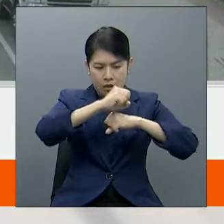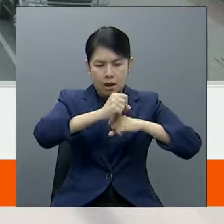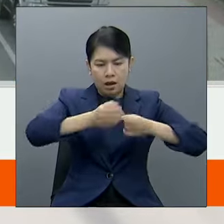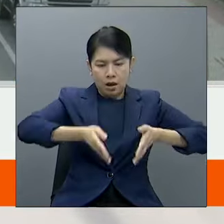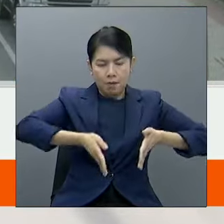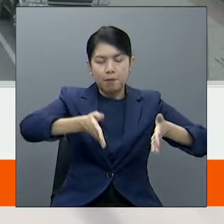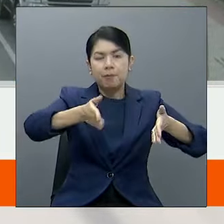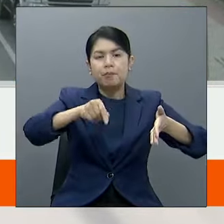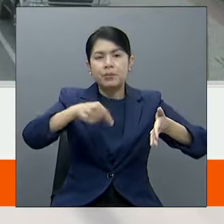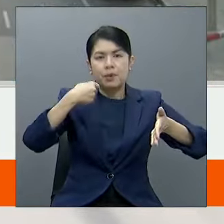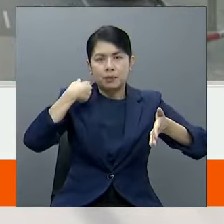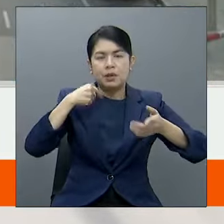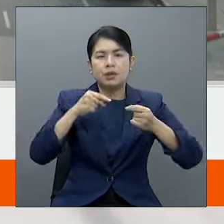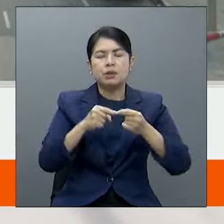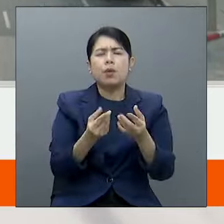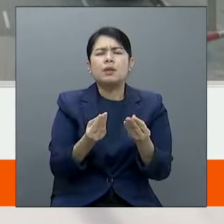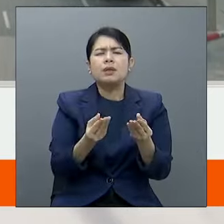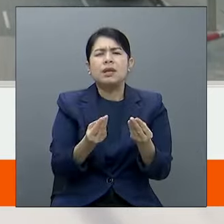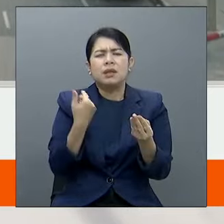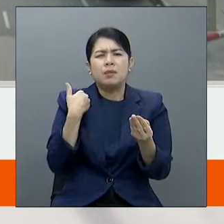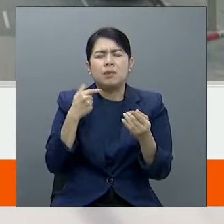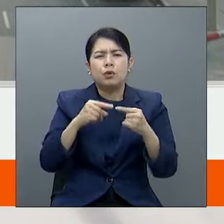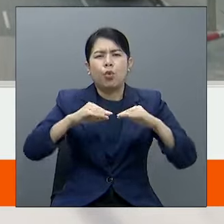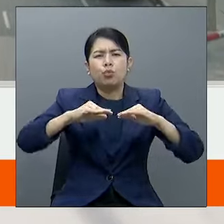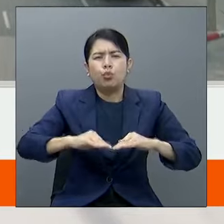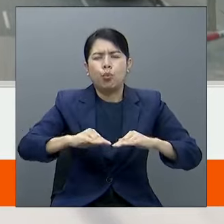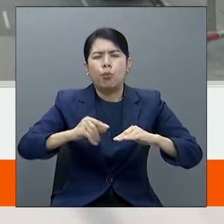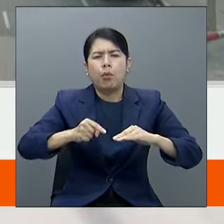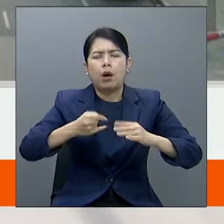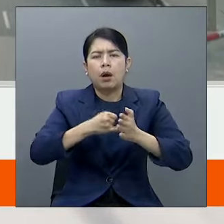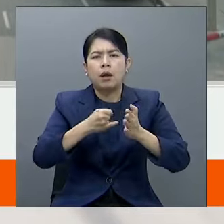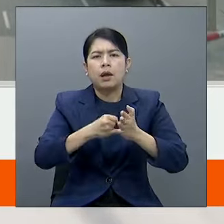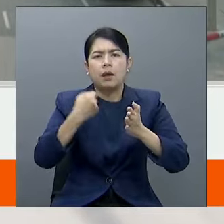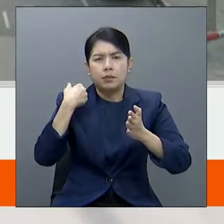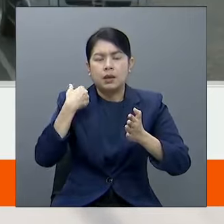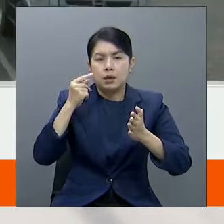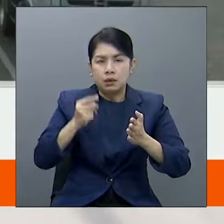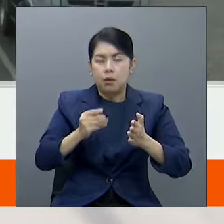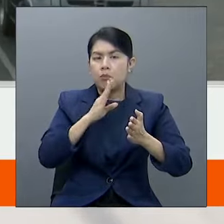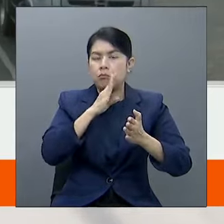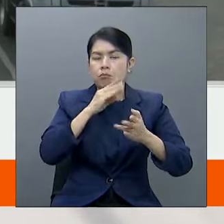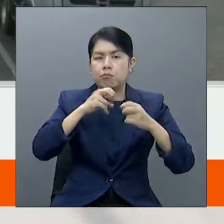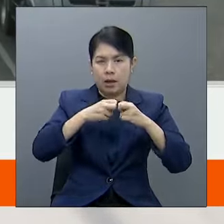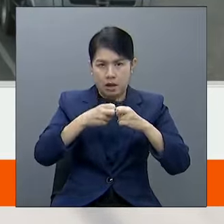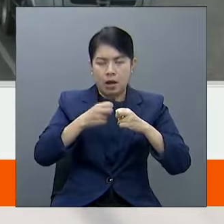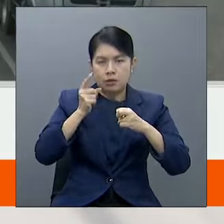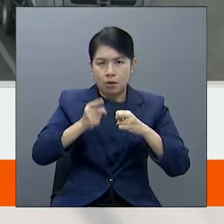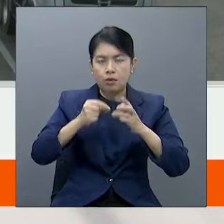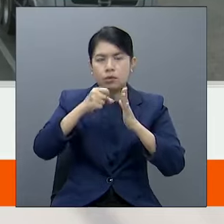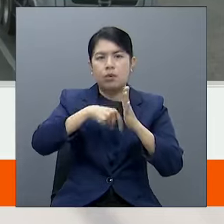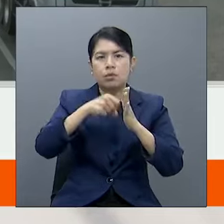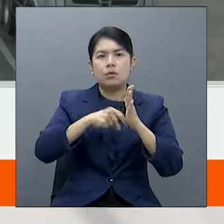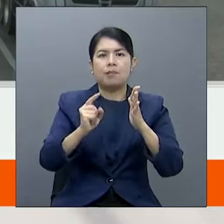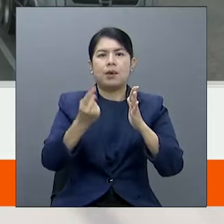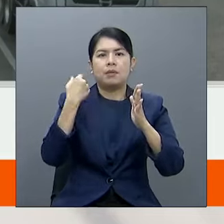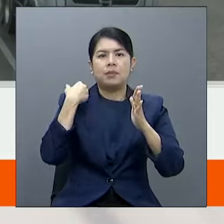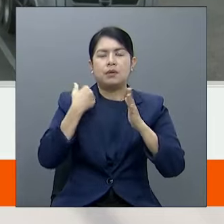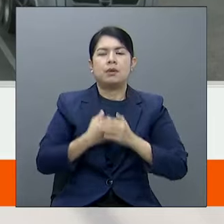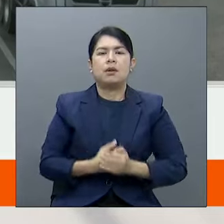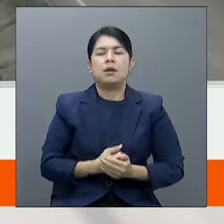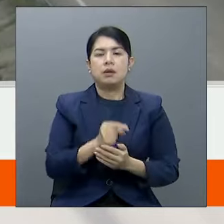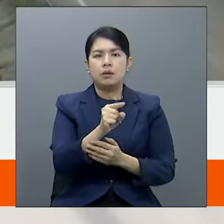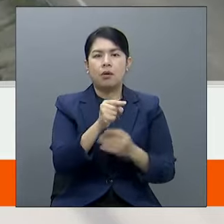ไอ้สิ่งที่ก่อสร้างไปเนี่ยบางทีมันก็จะมีการทรุดแล้วก็จมต้องกลับมาซ่อมใหม ่ นะครับนะฮะซึ่งอันเนี้ยก็